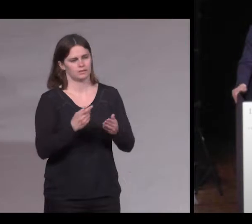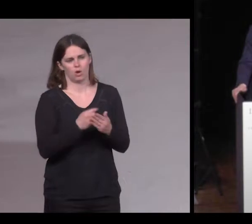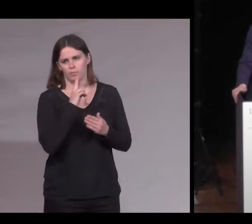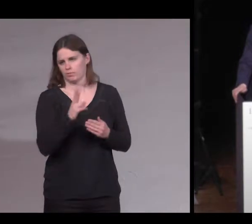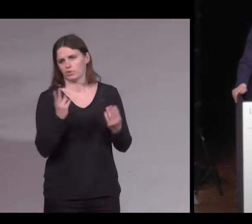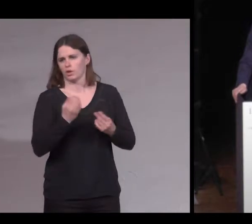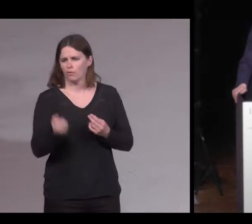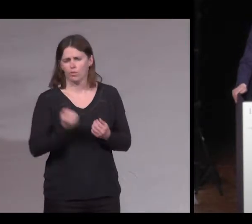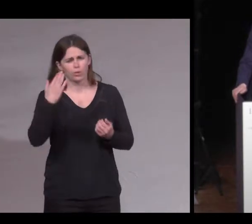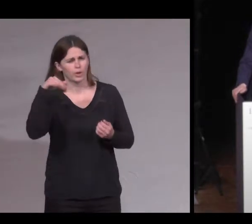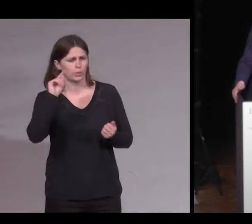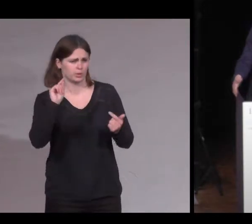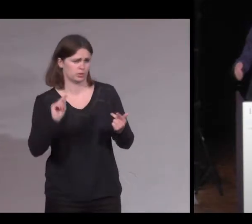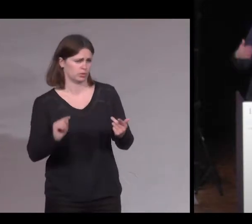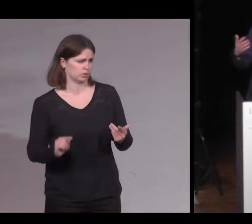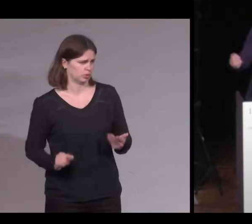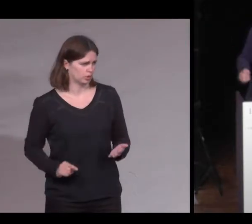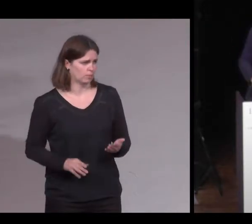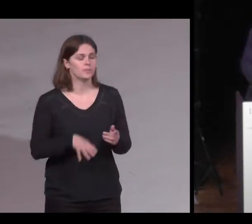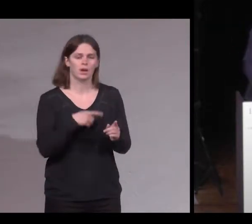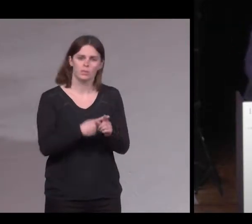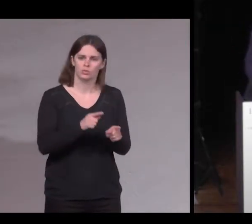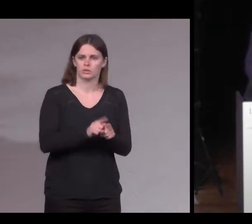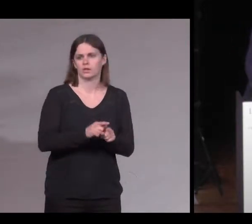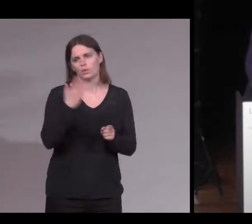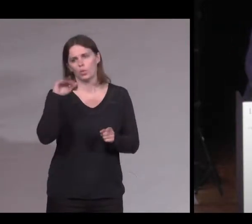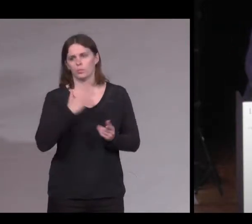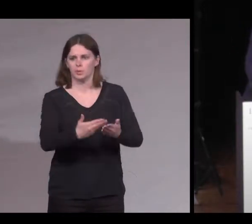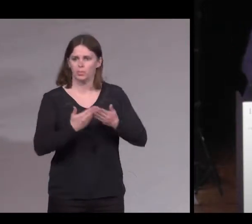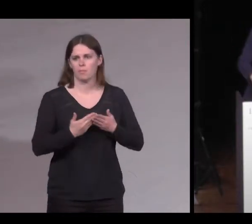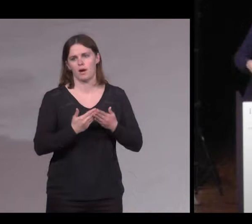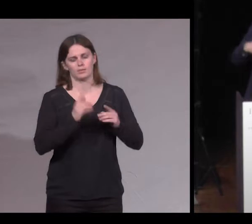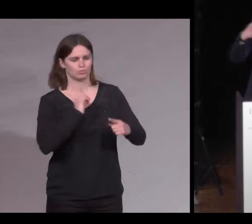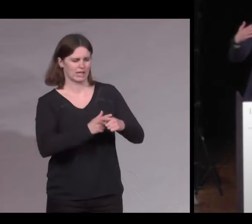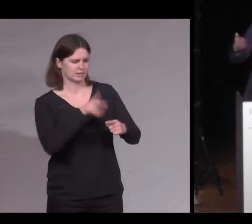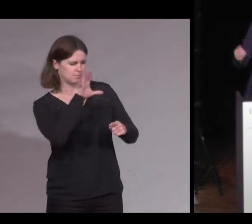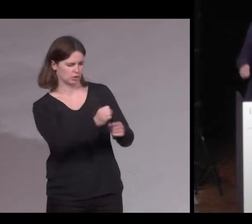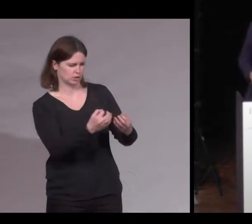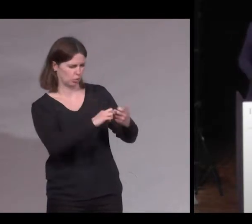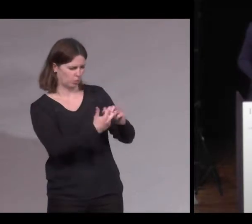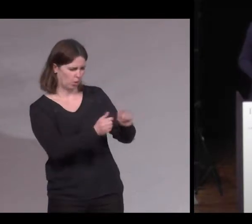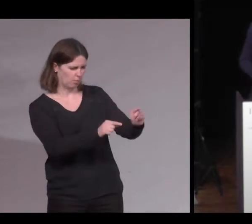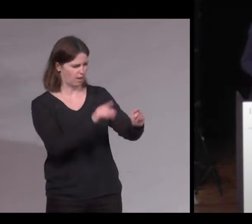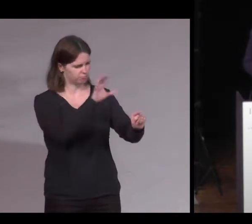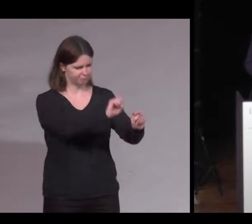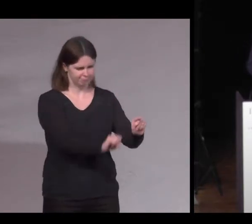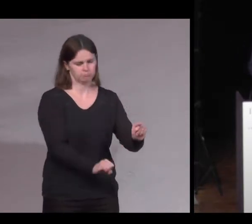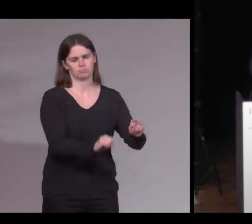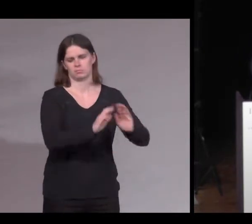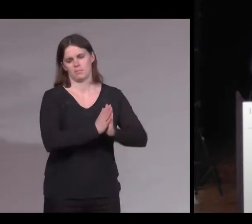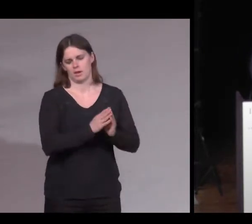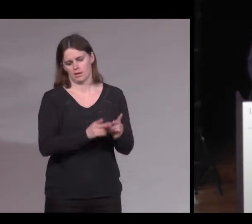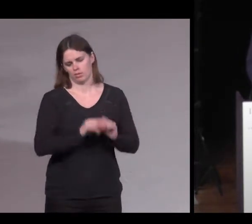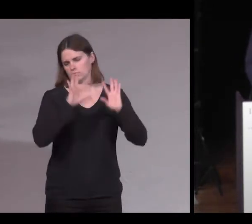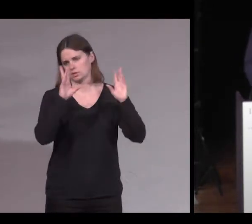umožňuje nám využívat telediagnostiku, která nám pomáhá se servisem, s opravou a třeba přenosem dat do vzdáleného prostředí. Takhle vlastně